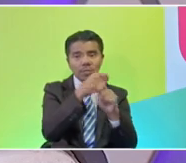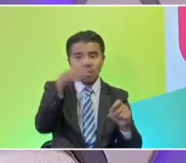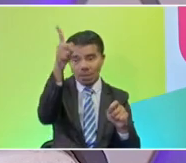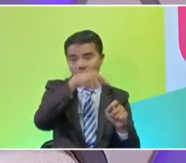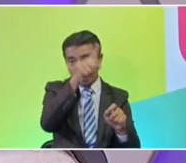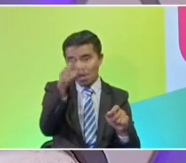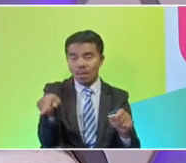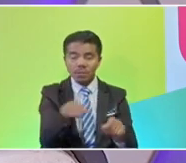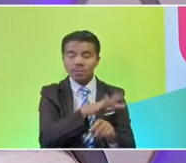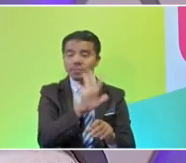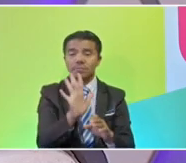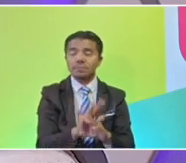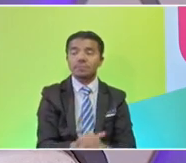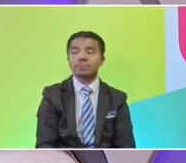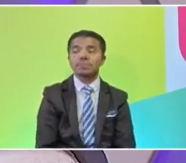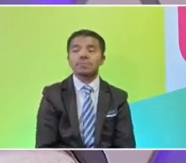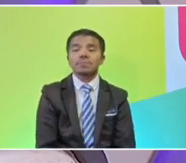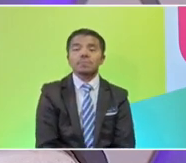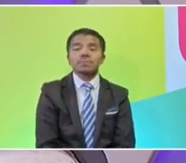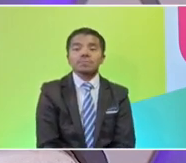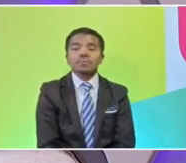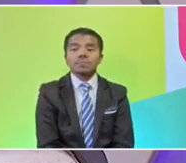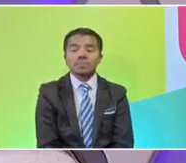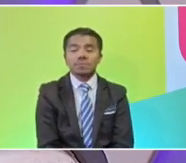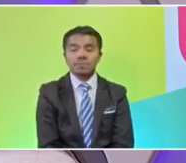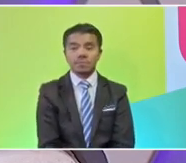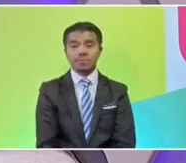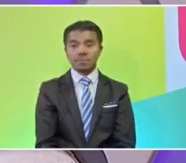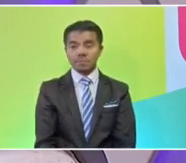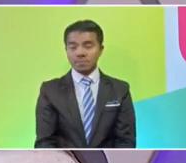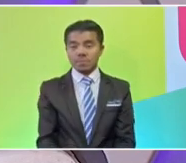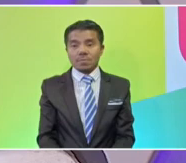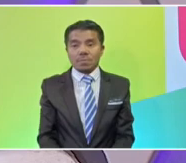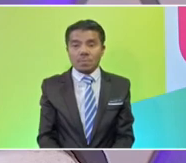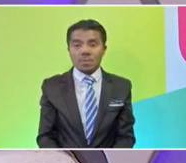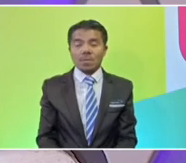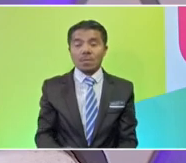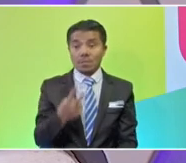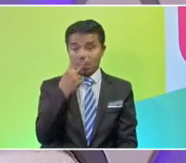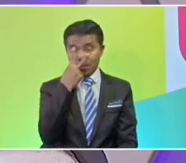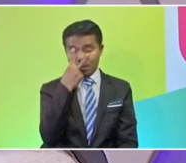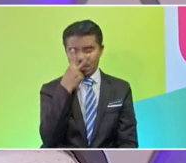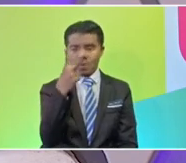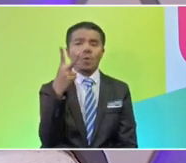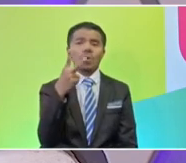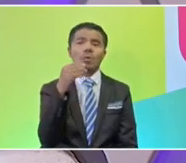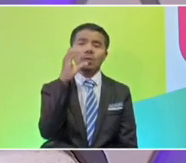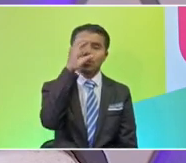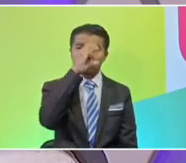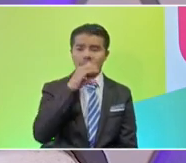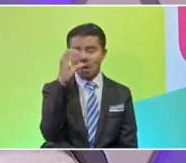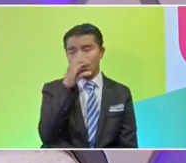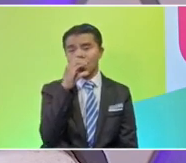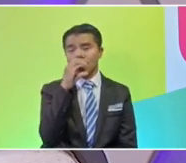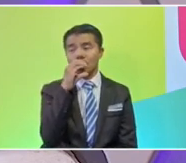bujur oke sekarang Hanif Hanif cupu perhatikan buah-buah yang ada di hadapan tubuh cari sebelum tuhan